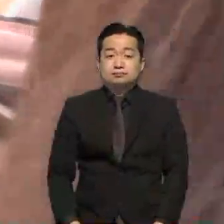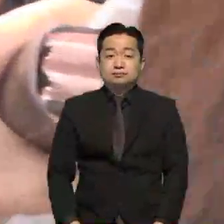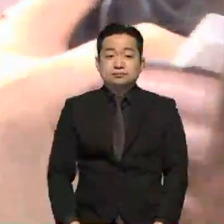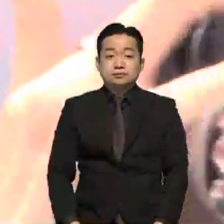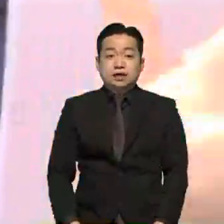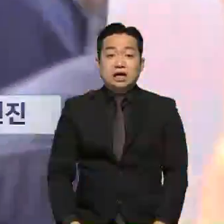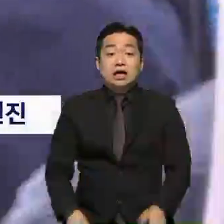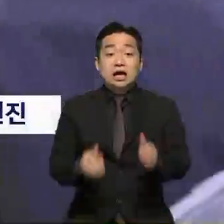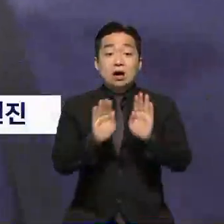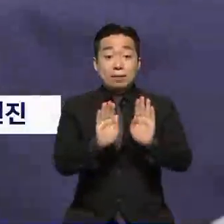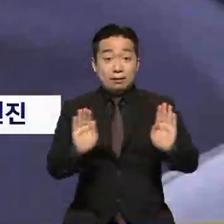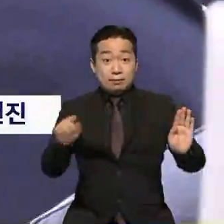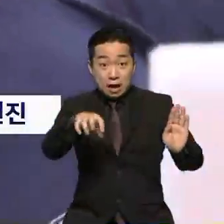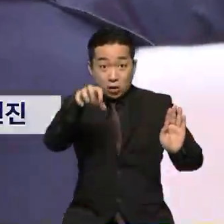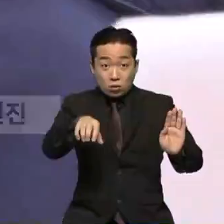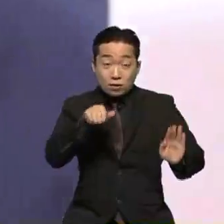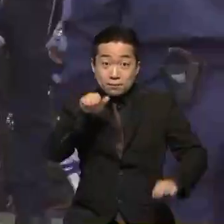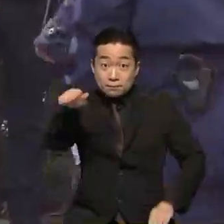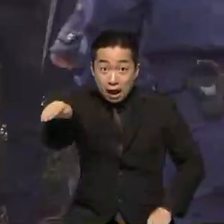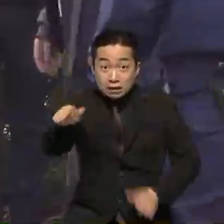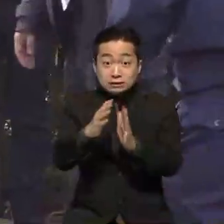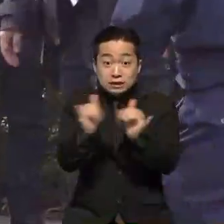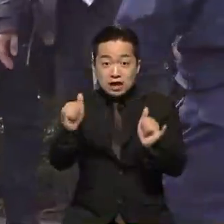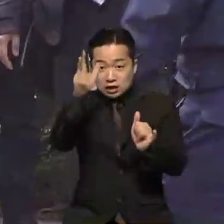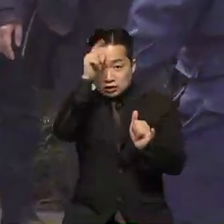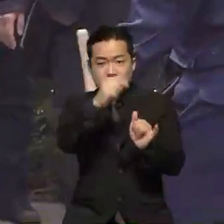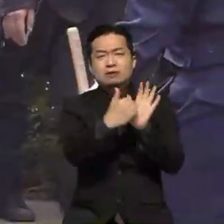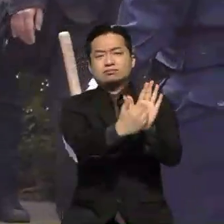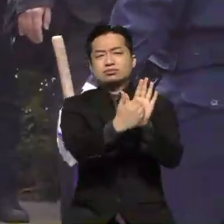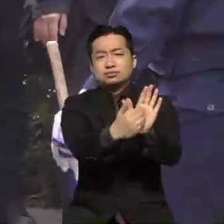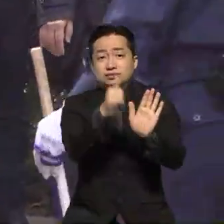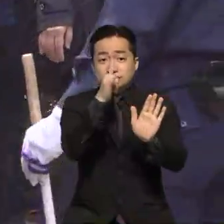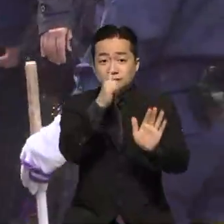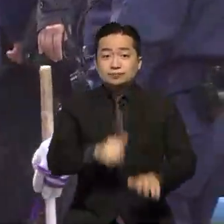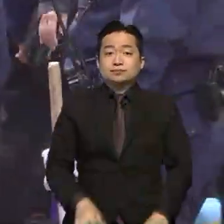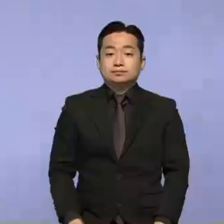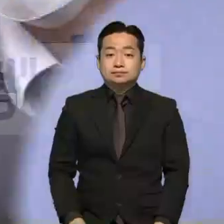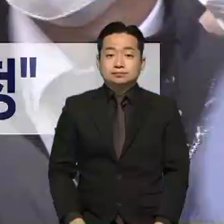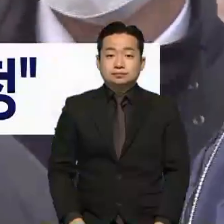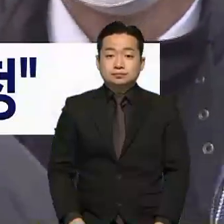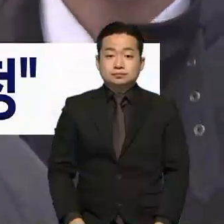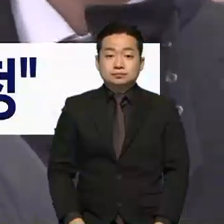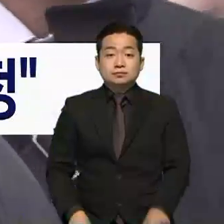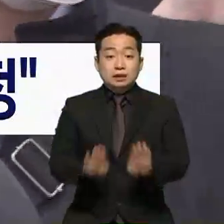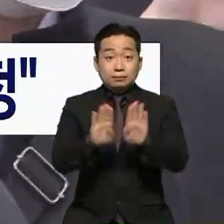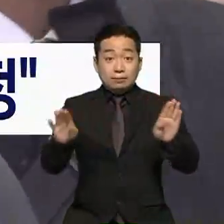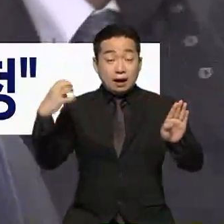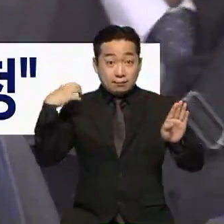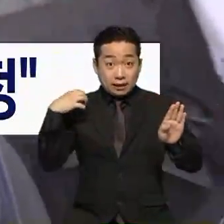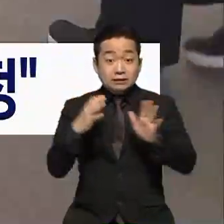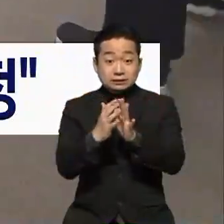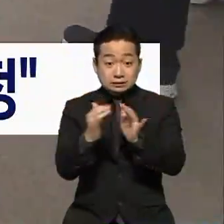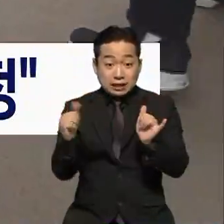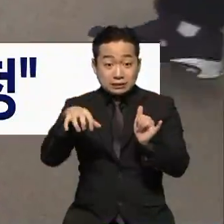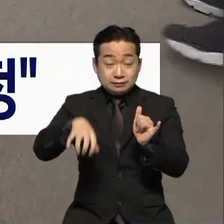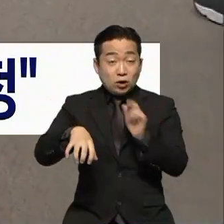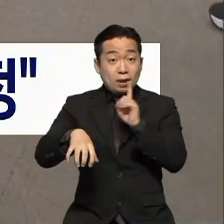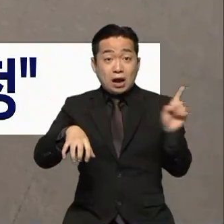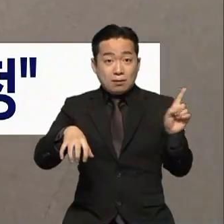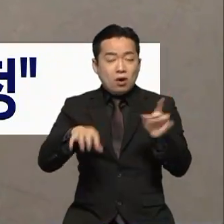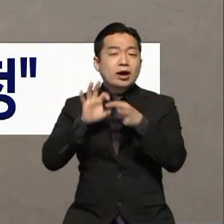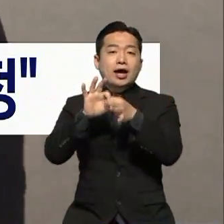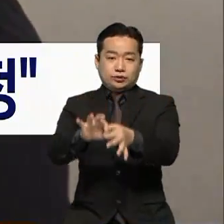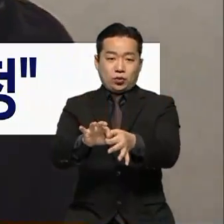전시장으로 접근하려던 일부 우익 인사는 경찰에 저지당하기도 했습니다. 주최 측은 전시회는 계속돼야 한다며